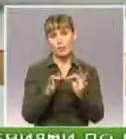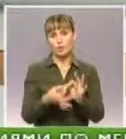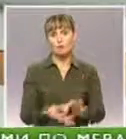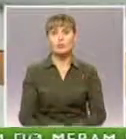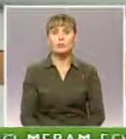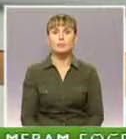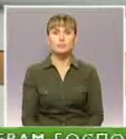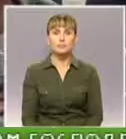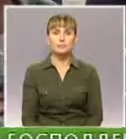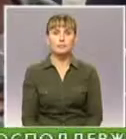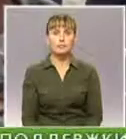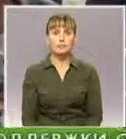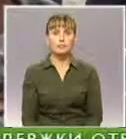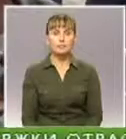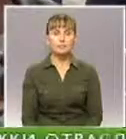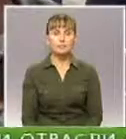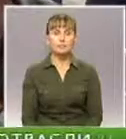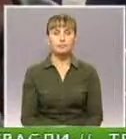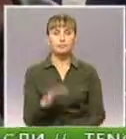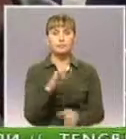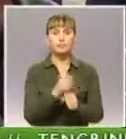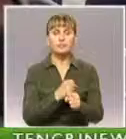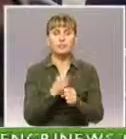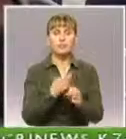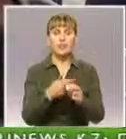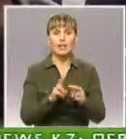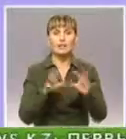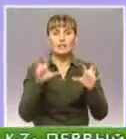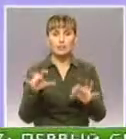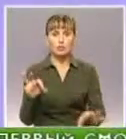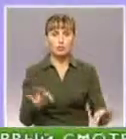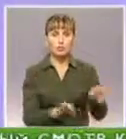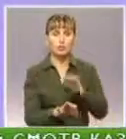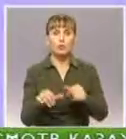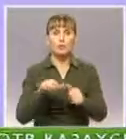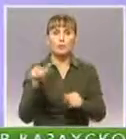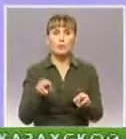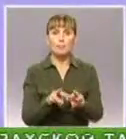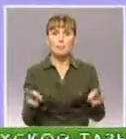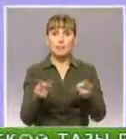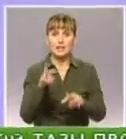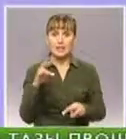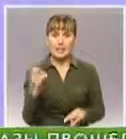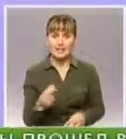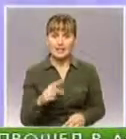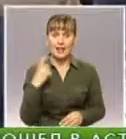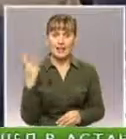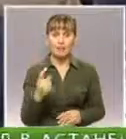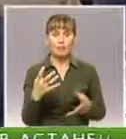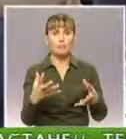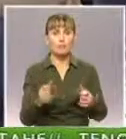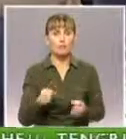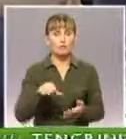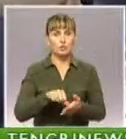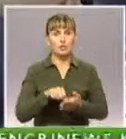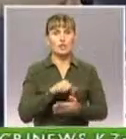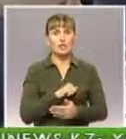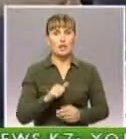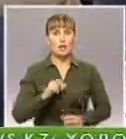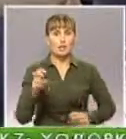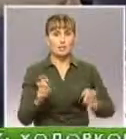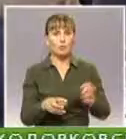сюжете. В разработке этого законопроекта, кроме Министерства нацэкономики, приняли участие сами предприниматели